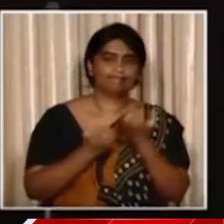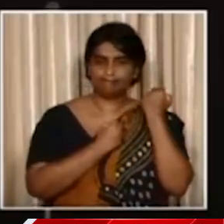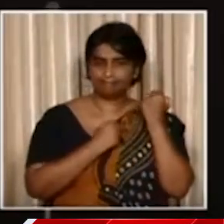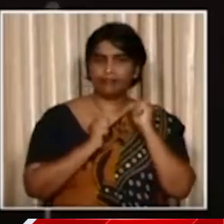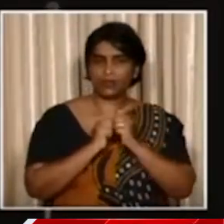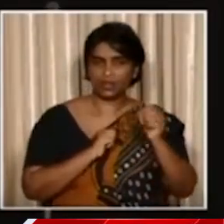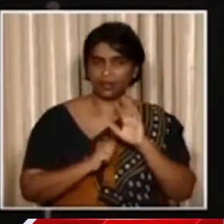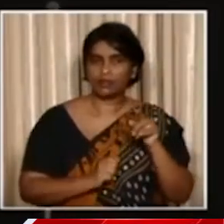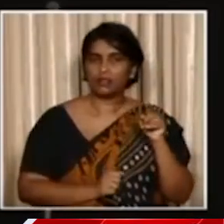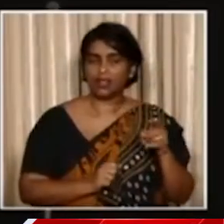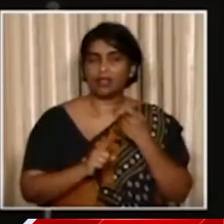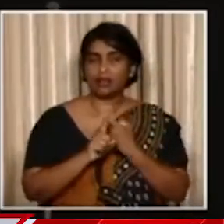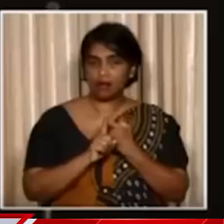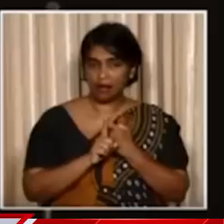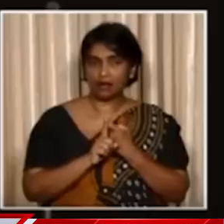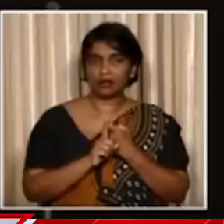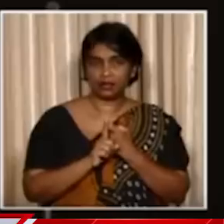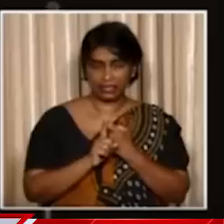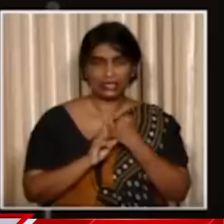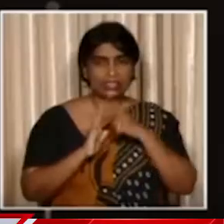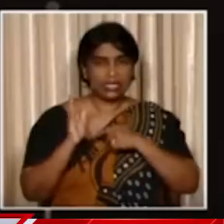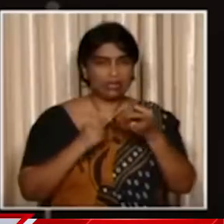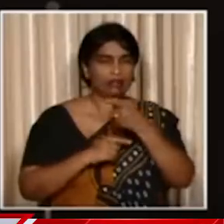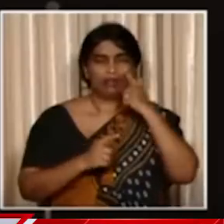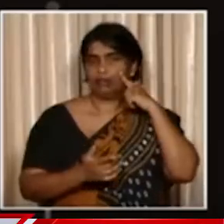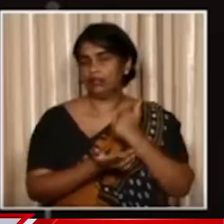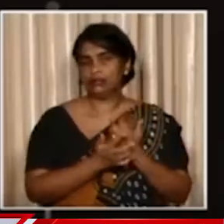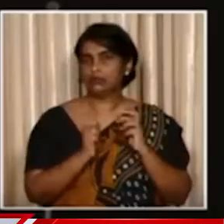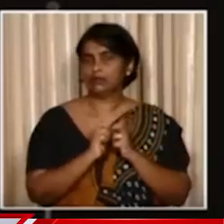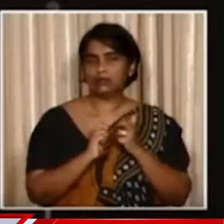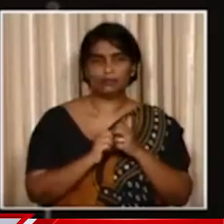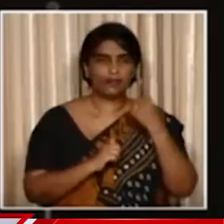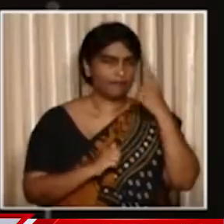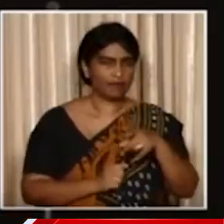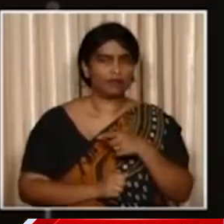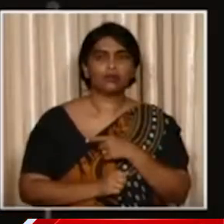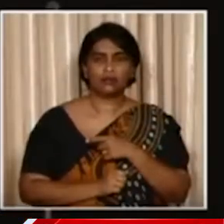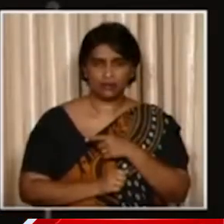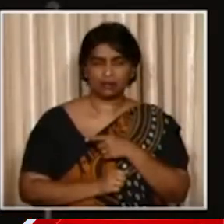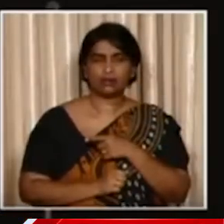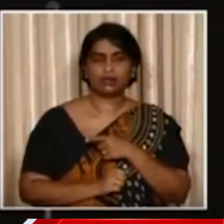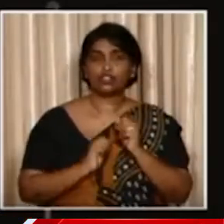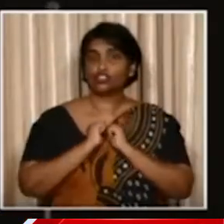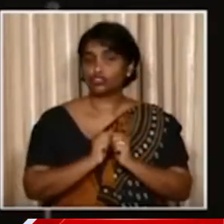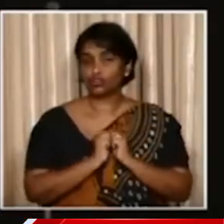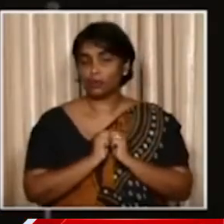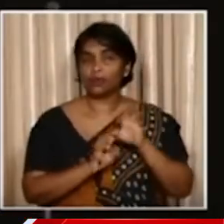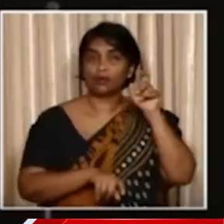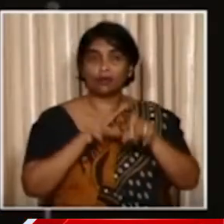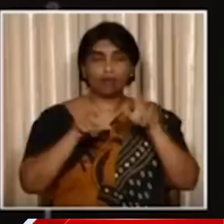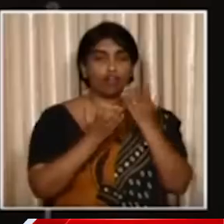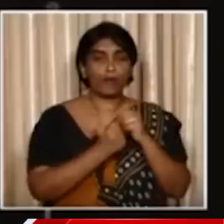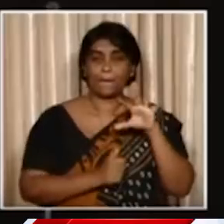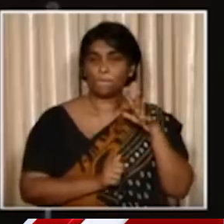කරලා තියෙනවා. කටාන ප්‍රදේශයේ ජනතාව අද අපහසුතාවයට ලක් වෙලා තියෙනවා ගරු කතානායකතුමනි. මේකෙන් රැකියාව කරන